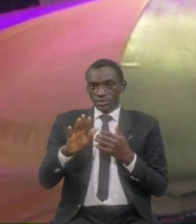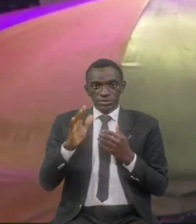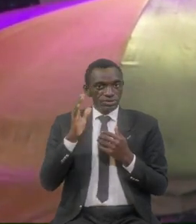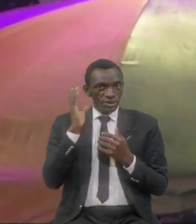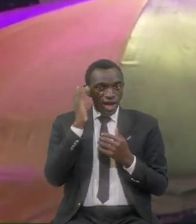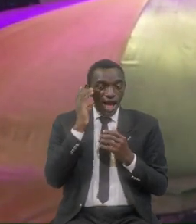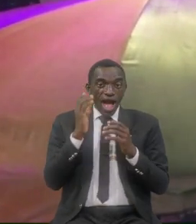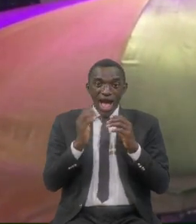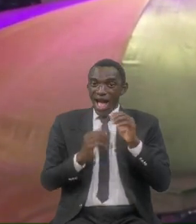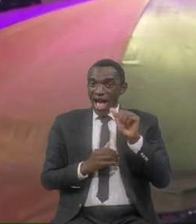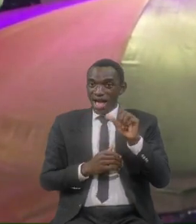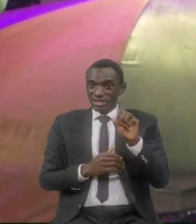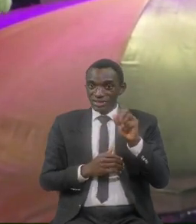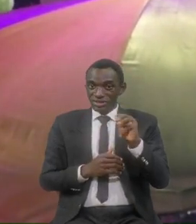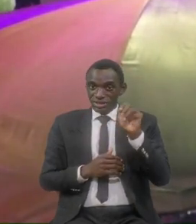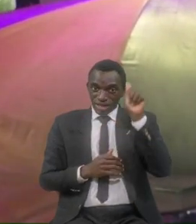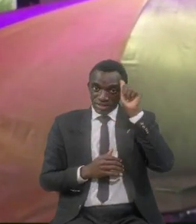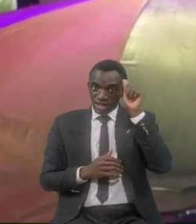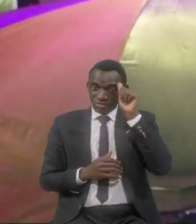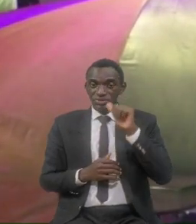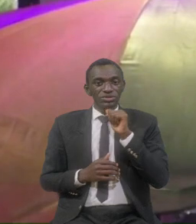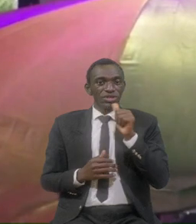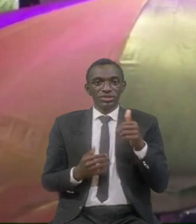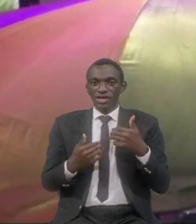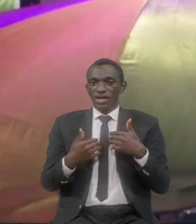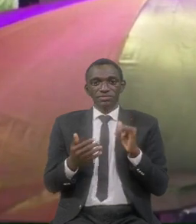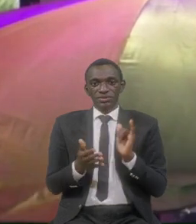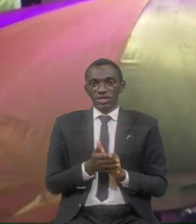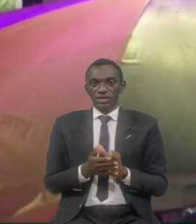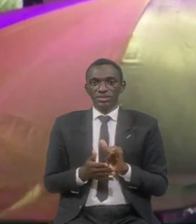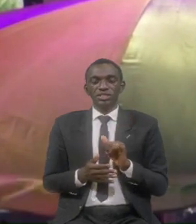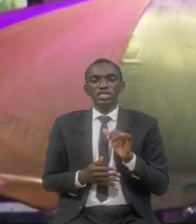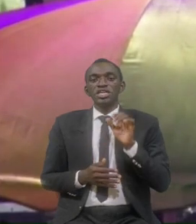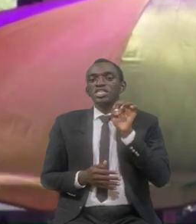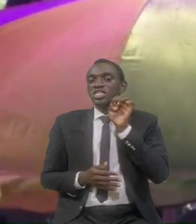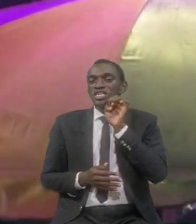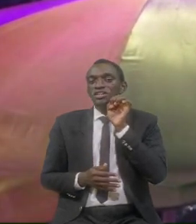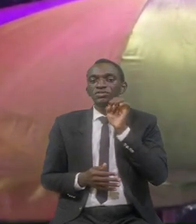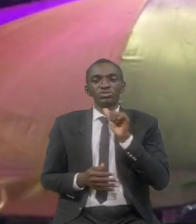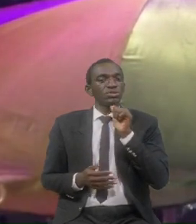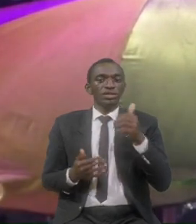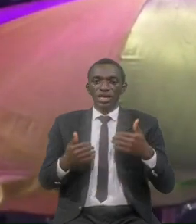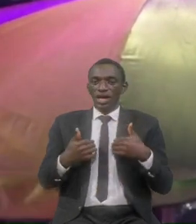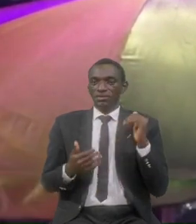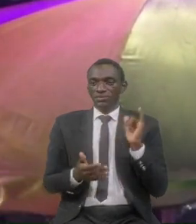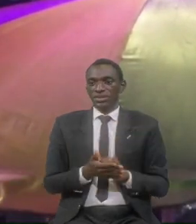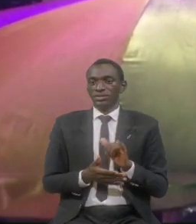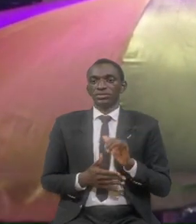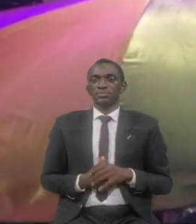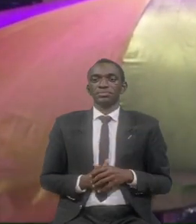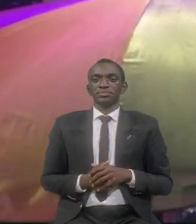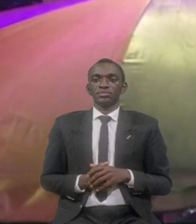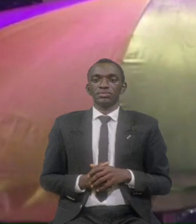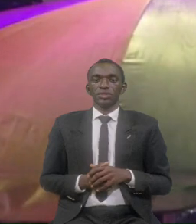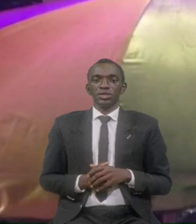that. Wala siya ni anak. Eve could not have that. Si Eva, wala nila na ang kuna. When they ate